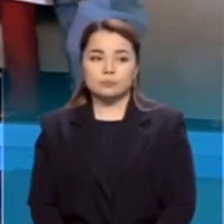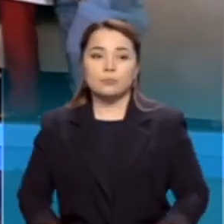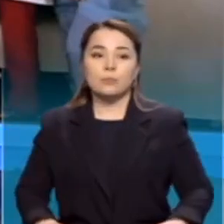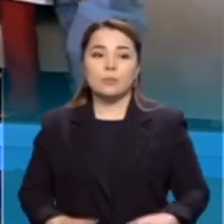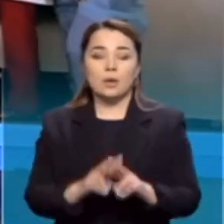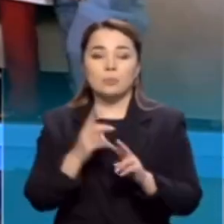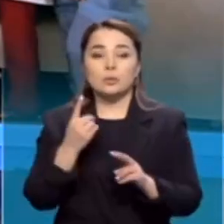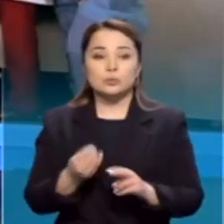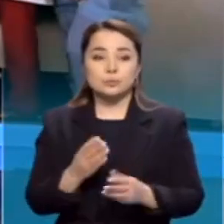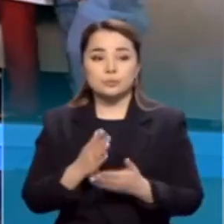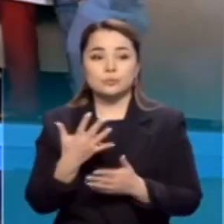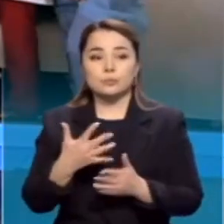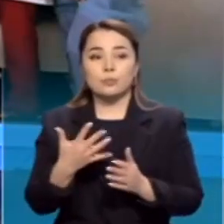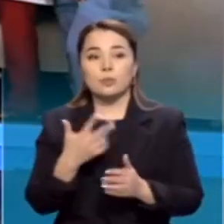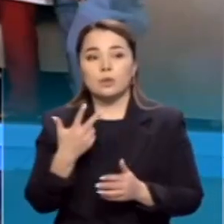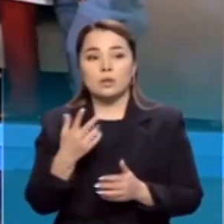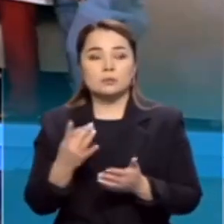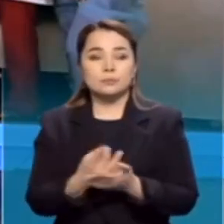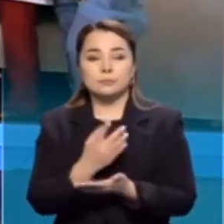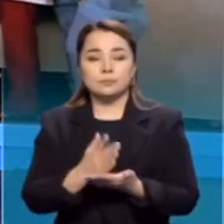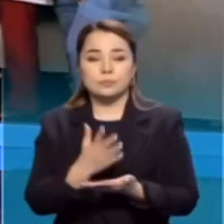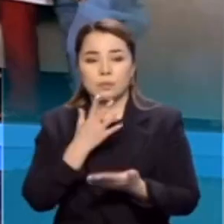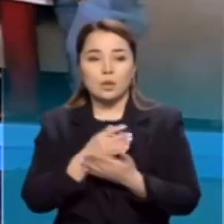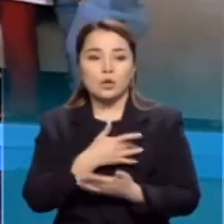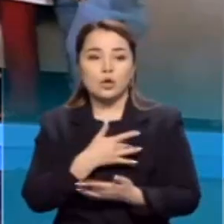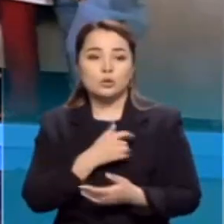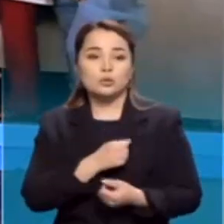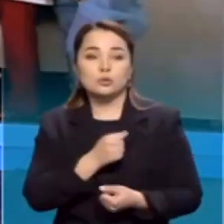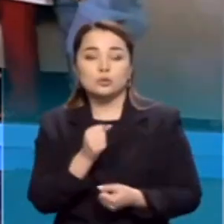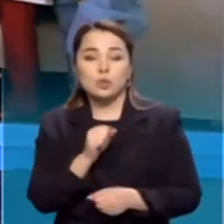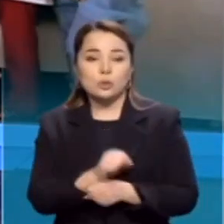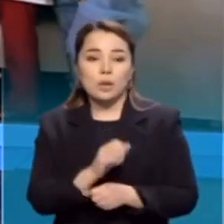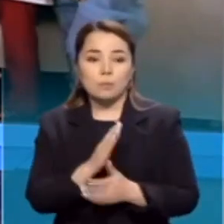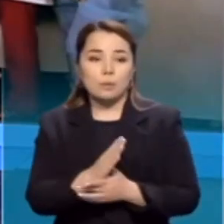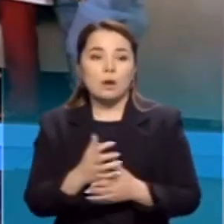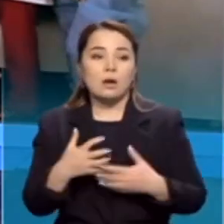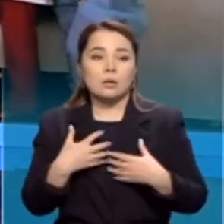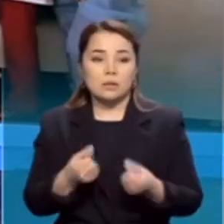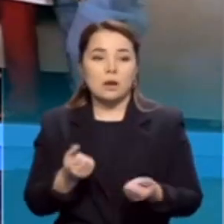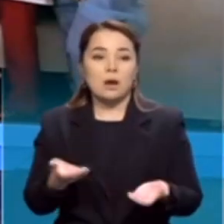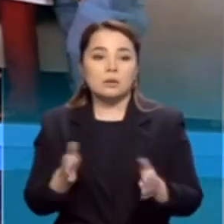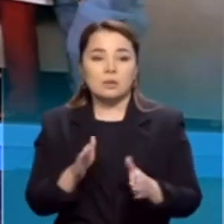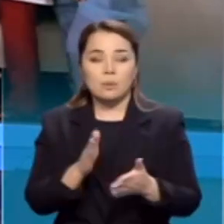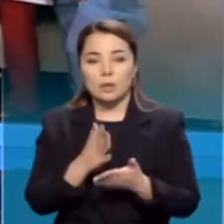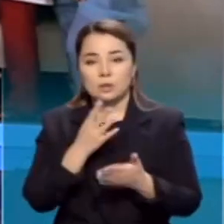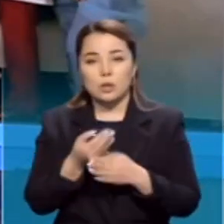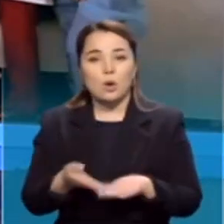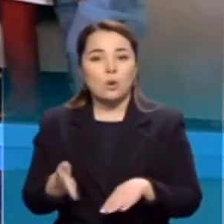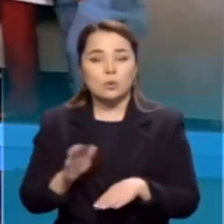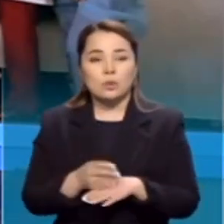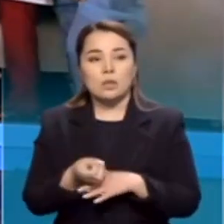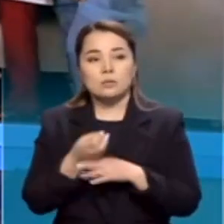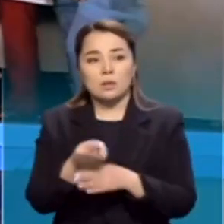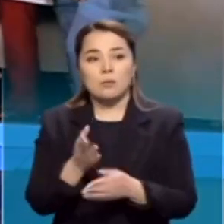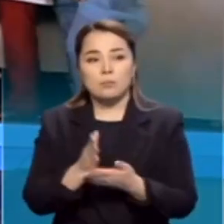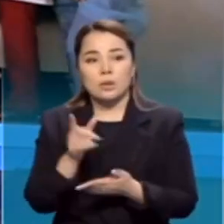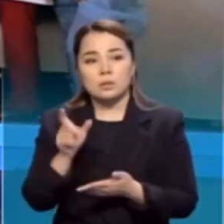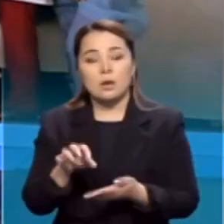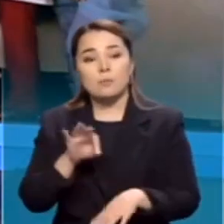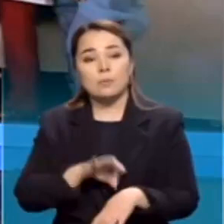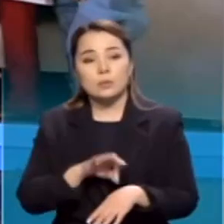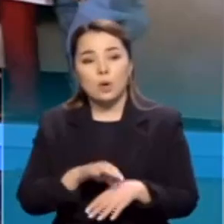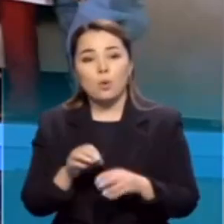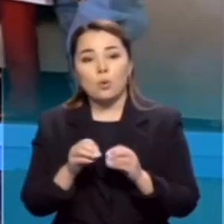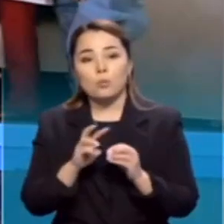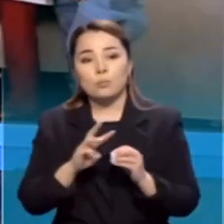Астанада бір күнде 53 рет жүрегі тоқтап қалған әйел аман қалды. Өте ауыр халде номер 2-ші ауруханаға жеткізілген науқасқа